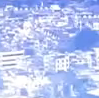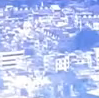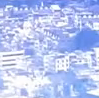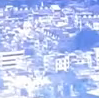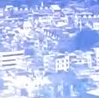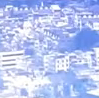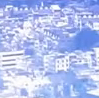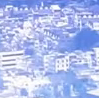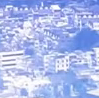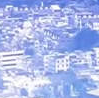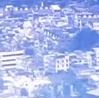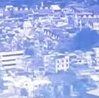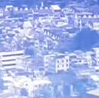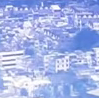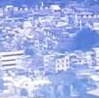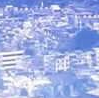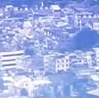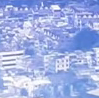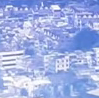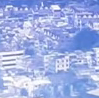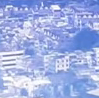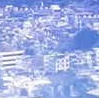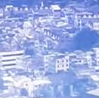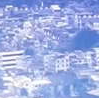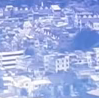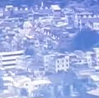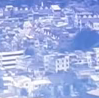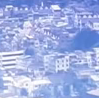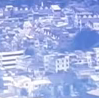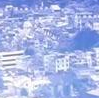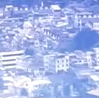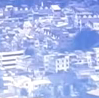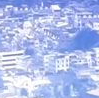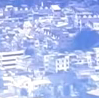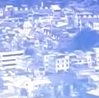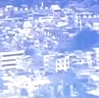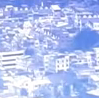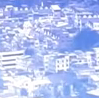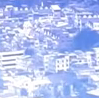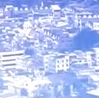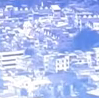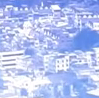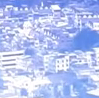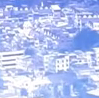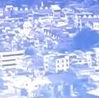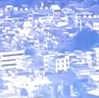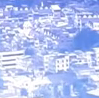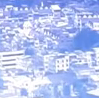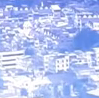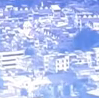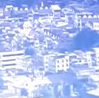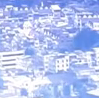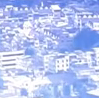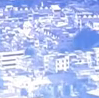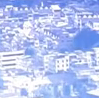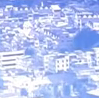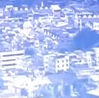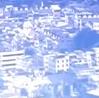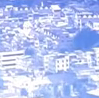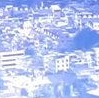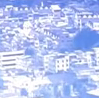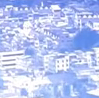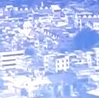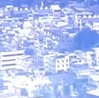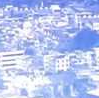สวัสดีครับก็เช่นเคยนะครับก็ขอก่อนอื่นก็ขออนุญาตสรุปคำแถลงข่าวเป็นภาษา